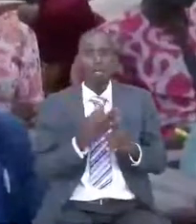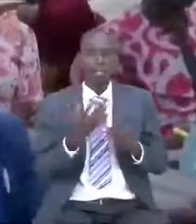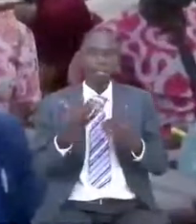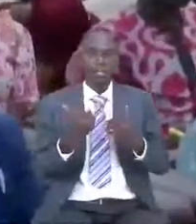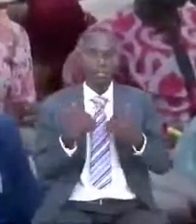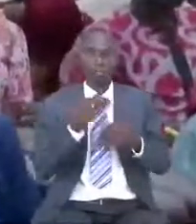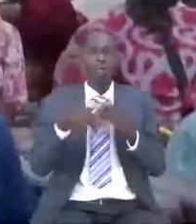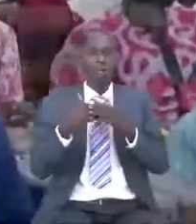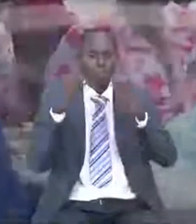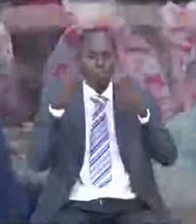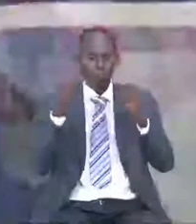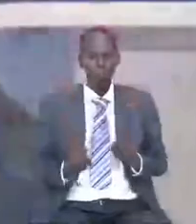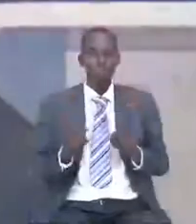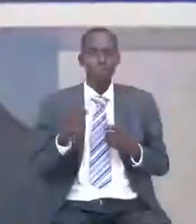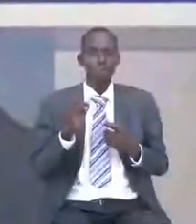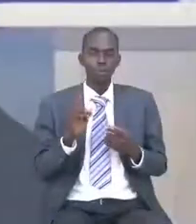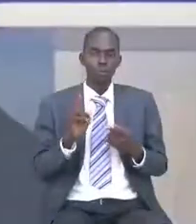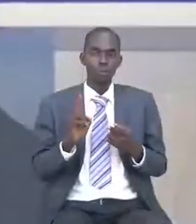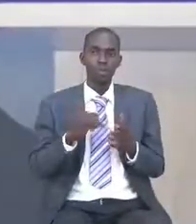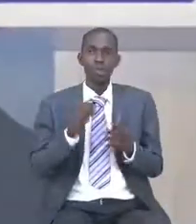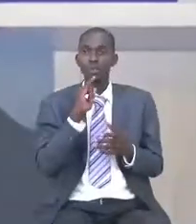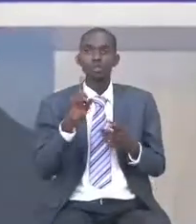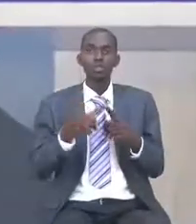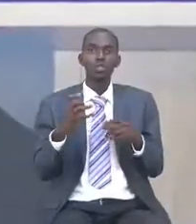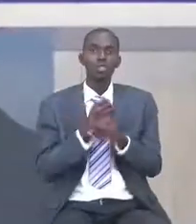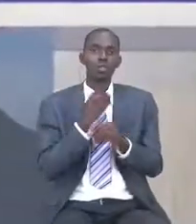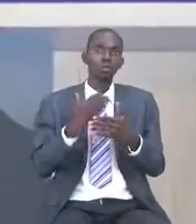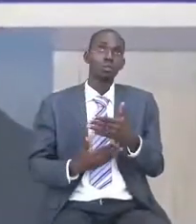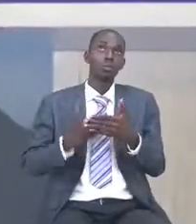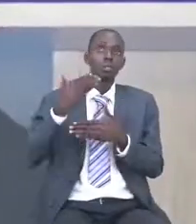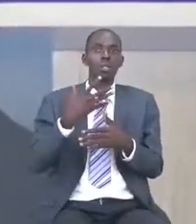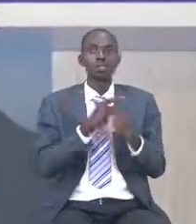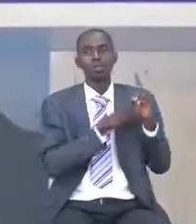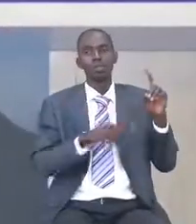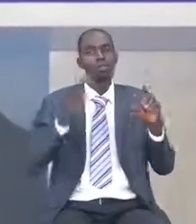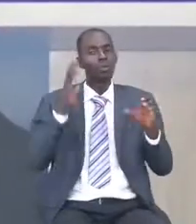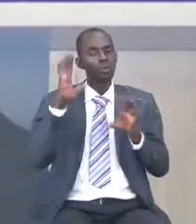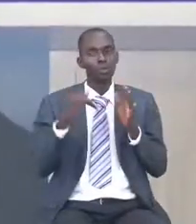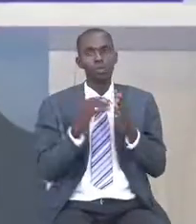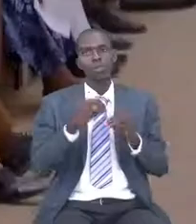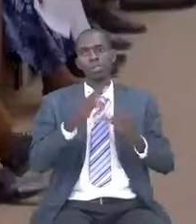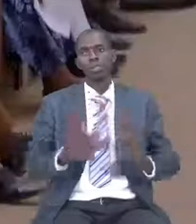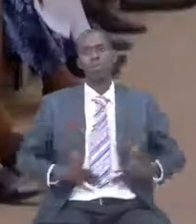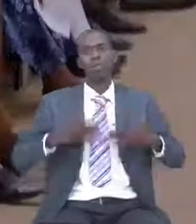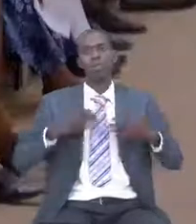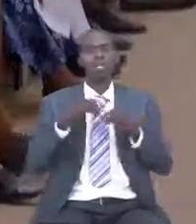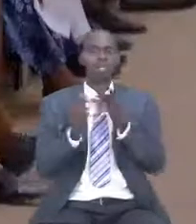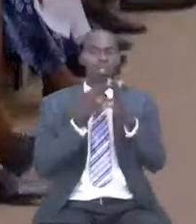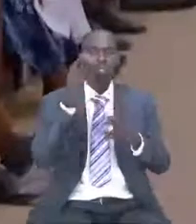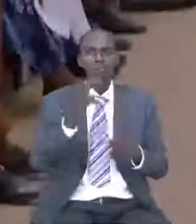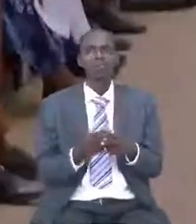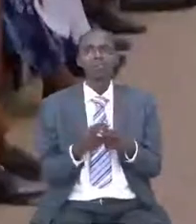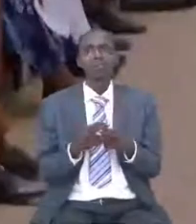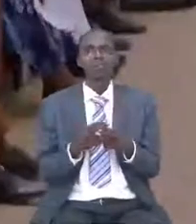les regards, ayant toute la puissance qu'il faut pour te faire avancer. Le Seigneur l'accomplit dans